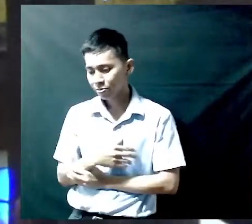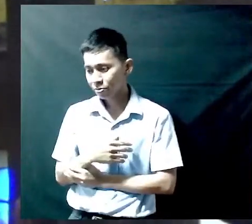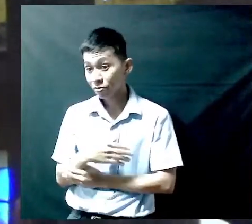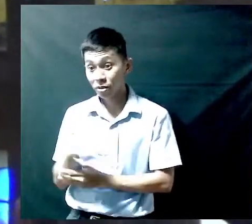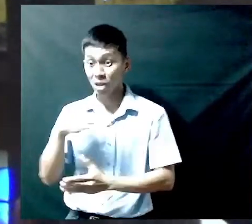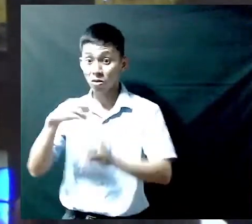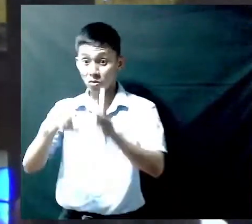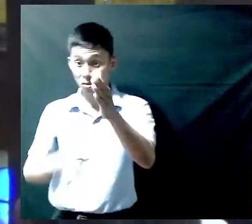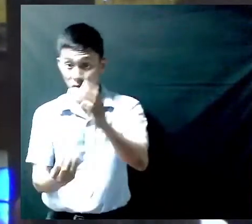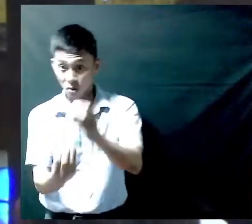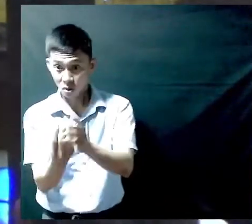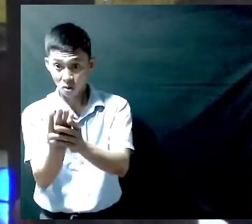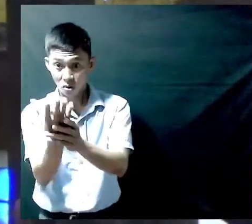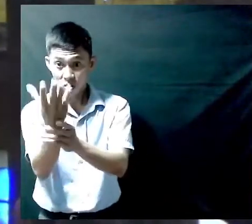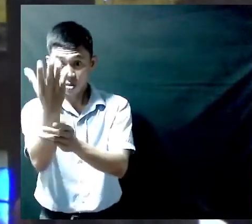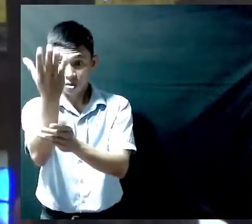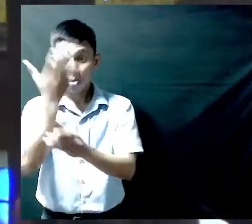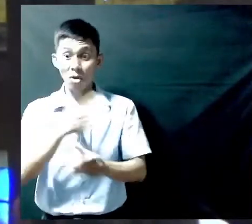Lumaki ako sa broken family.